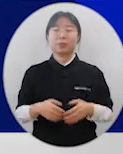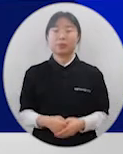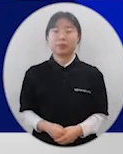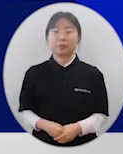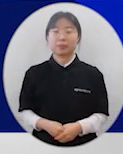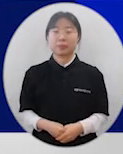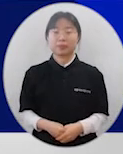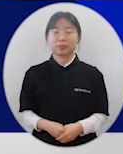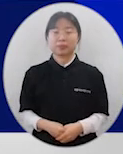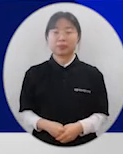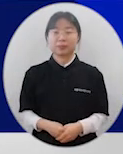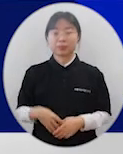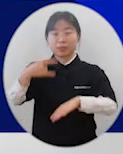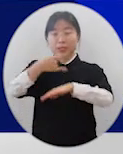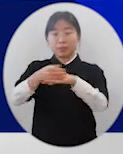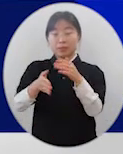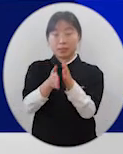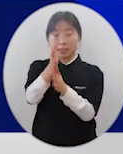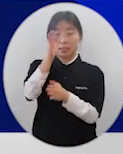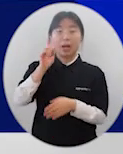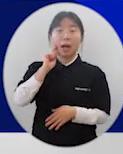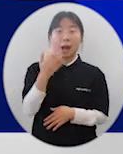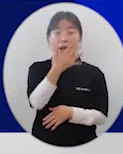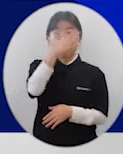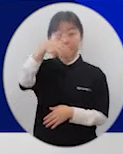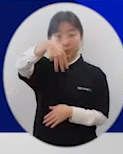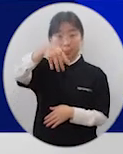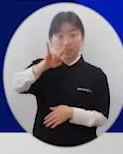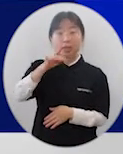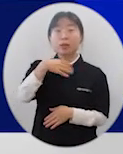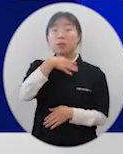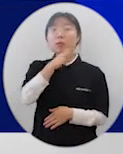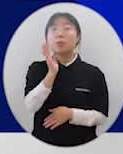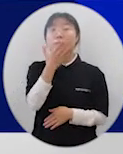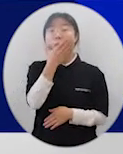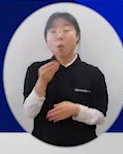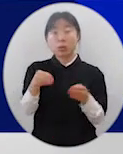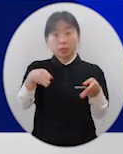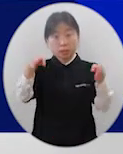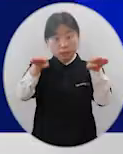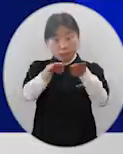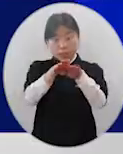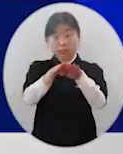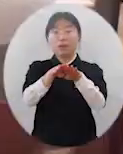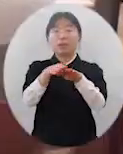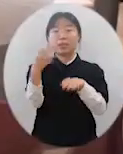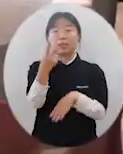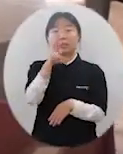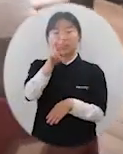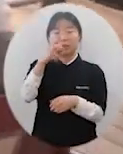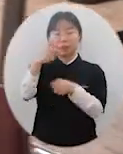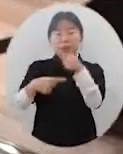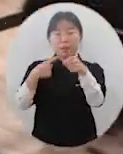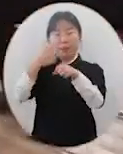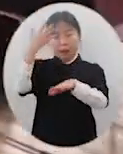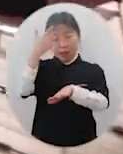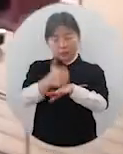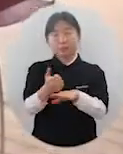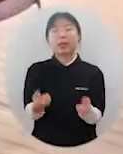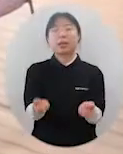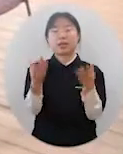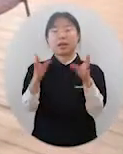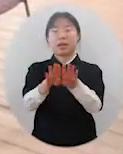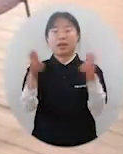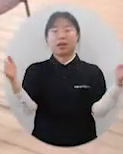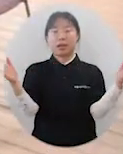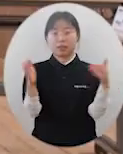때인데요. 의왕시 아름채 노인복지관에서 2020년 송년회가 진행됐습니다. 12월 4일